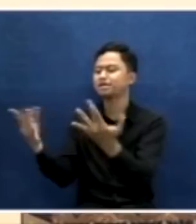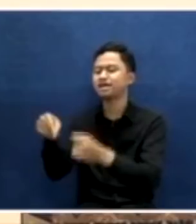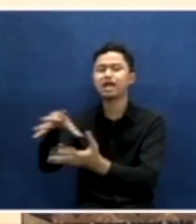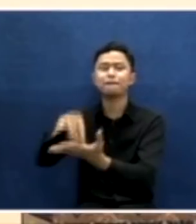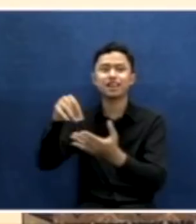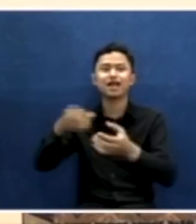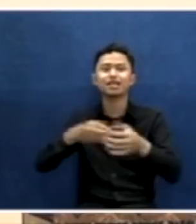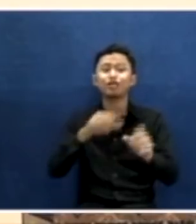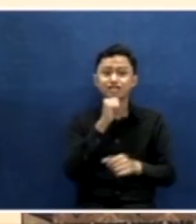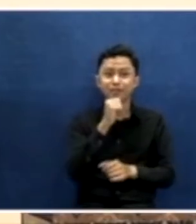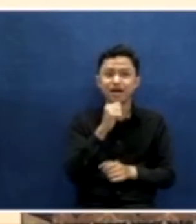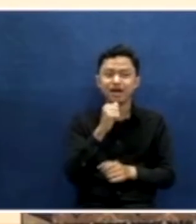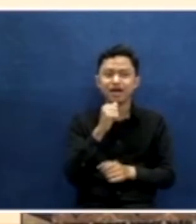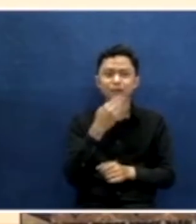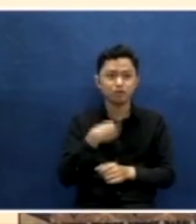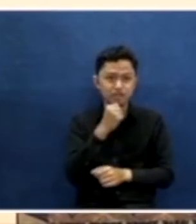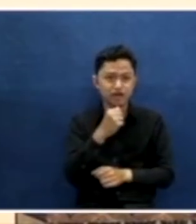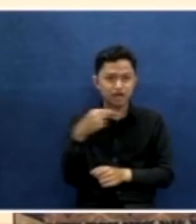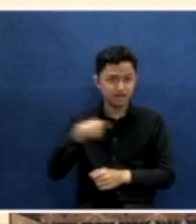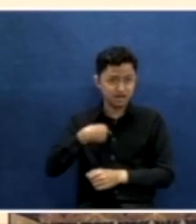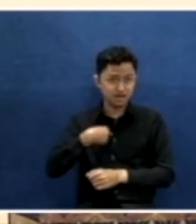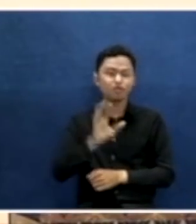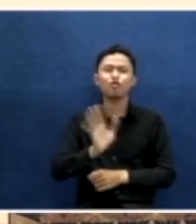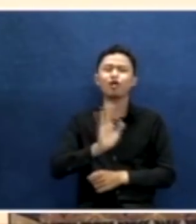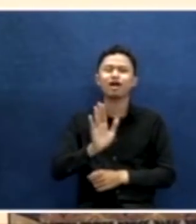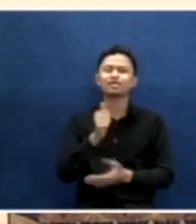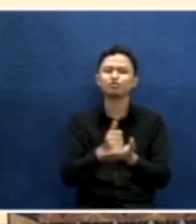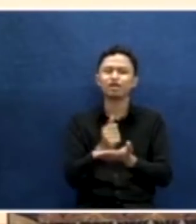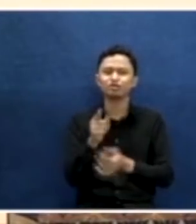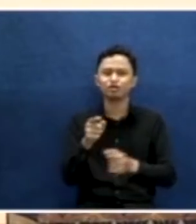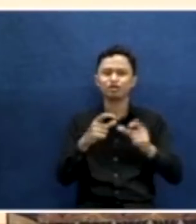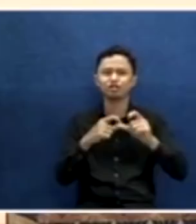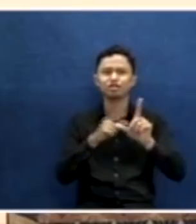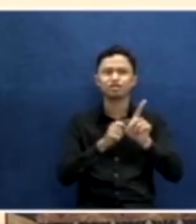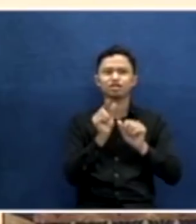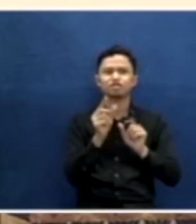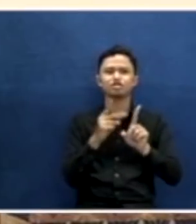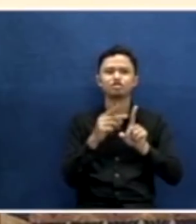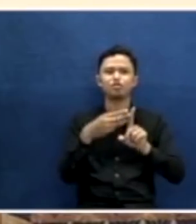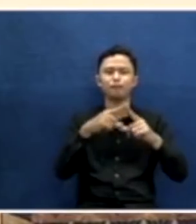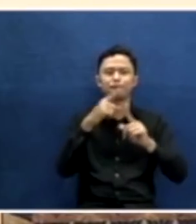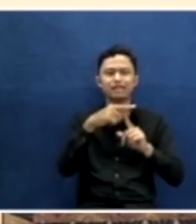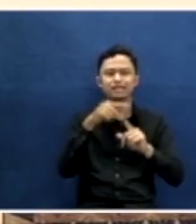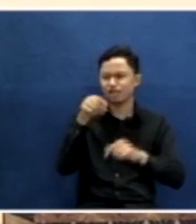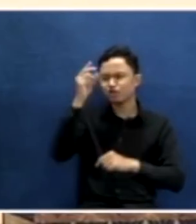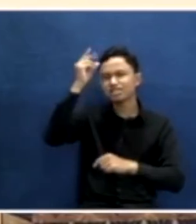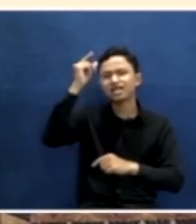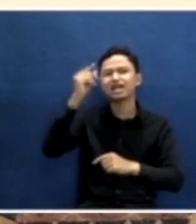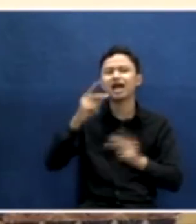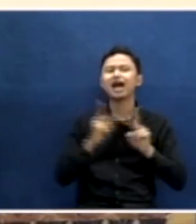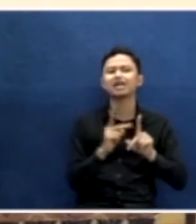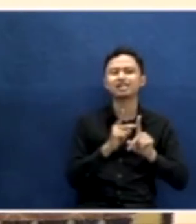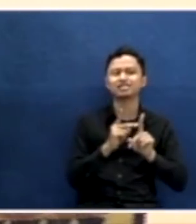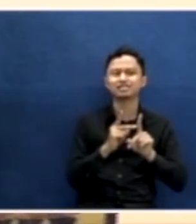tetapi mereka ambil ketika tidak menyadari bahwasanya itu merupakan bagian dari konspirasi nya hajjaj bin Yusuf akhirnya